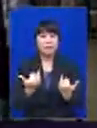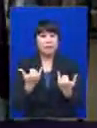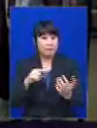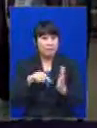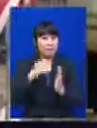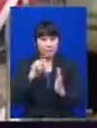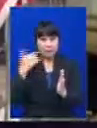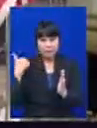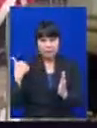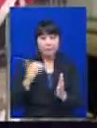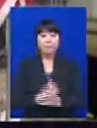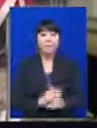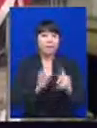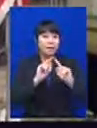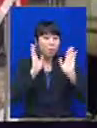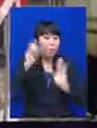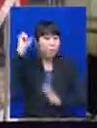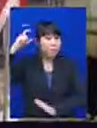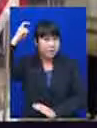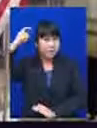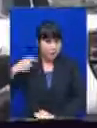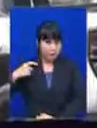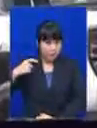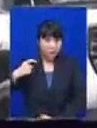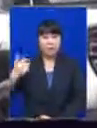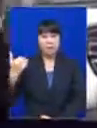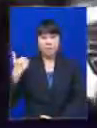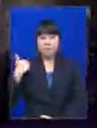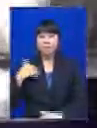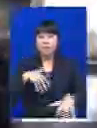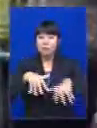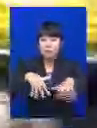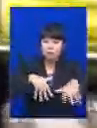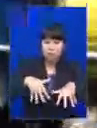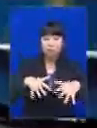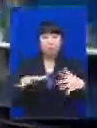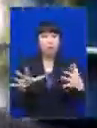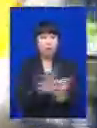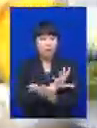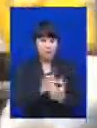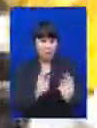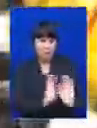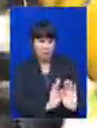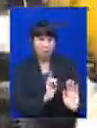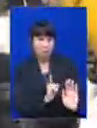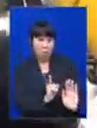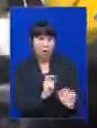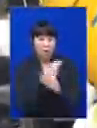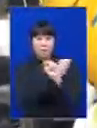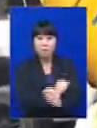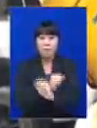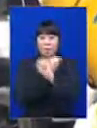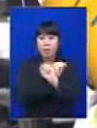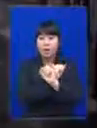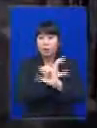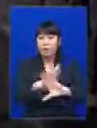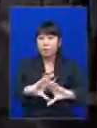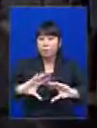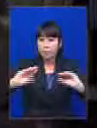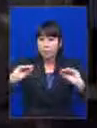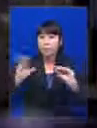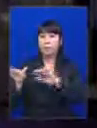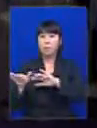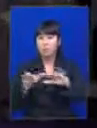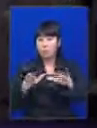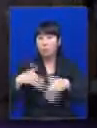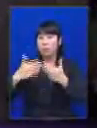นี้แต่ว่าชาวเมียนมาก็ยังคงวิถีชุมชนและวัฒนธรรมเอาไว้ป้องกันการถูกกลืนหายไปพร้อมๆกับ